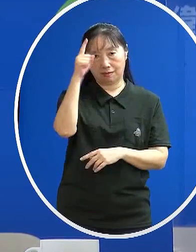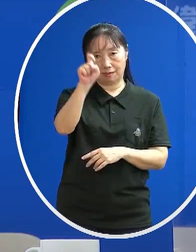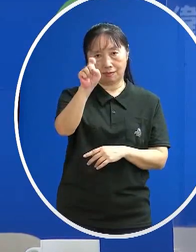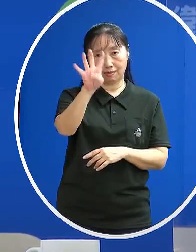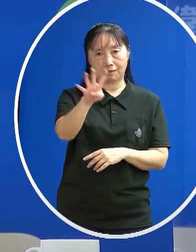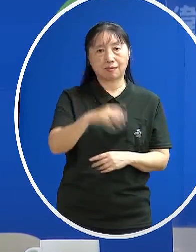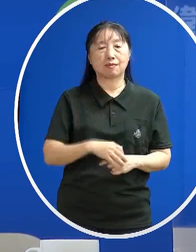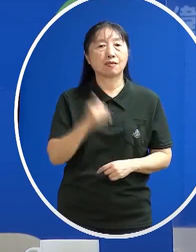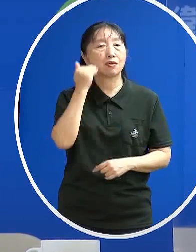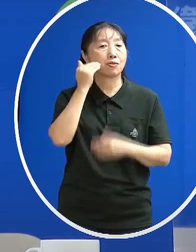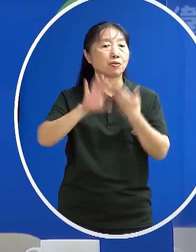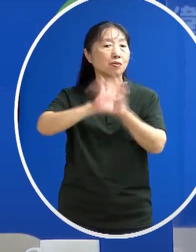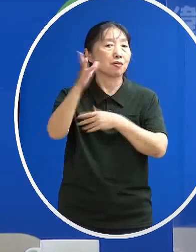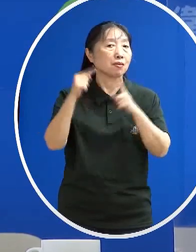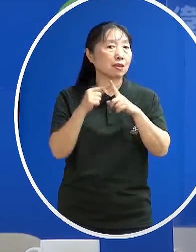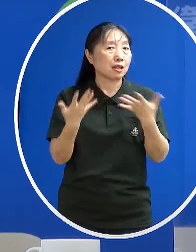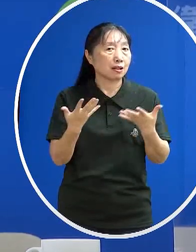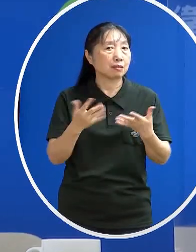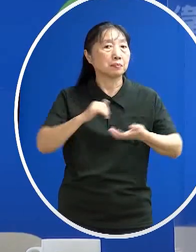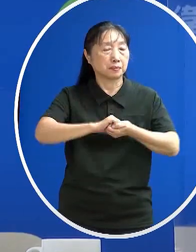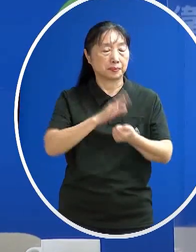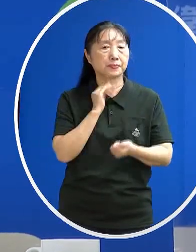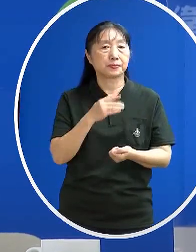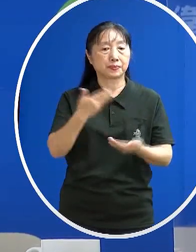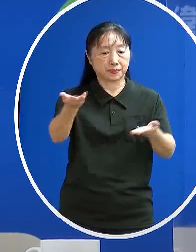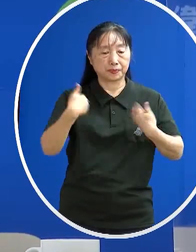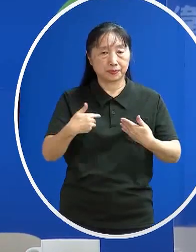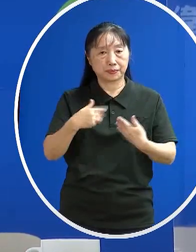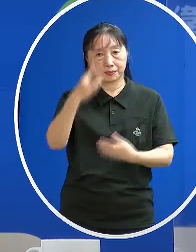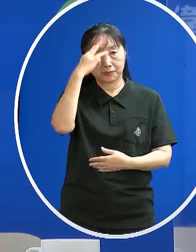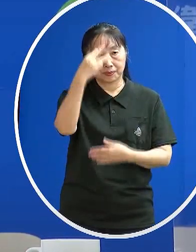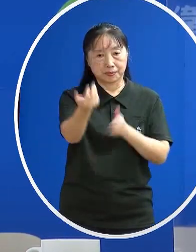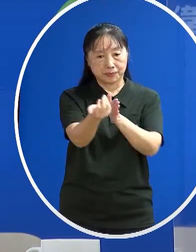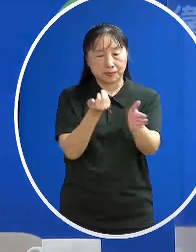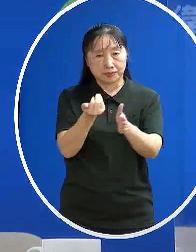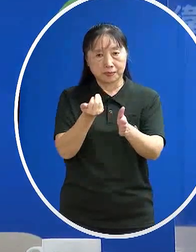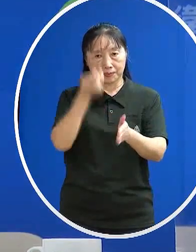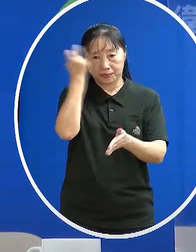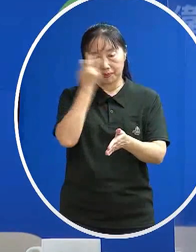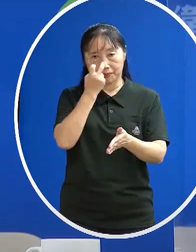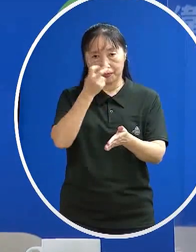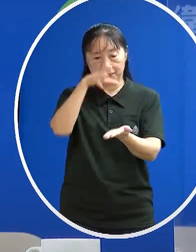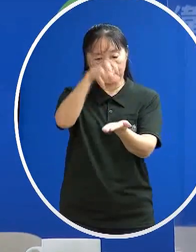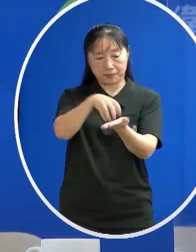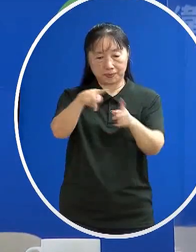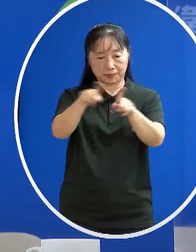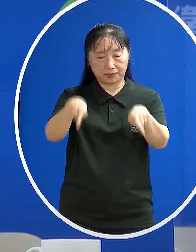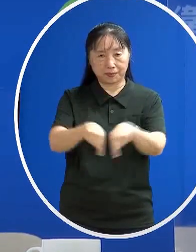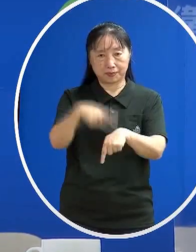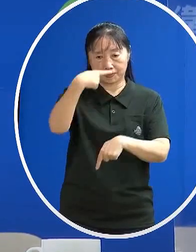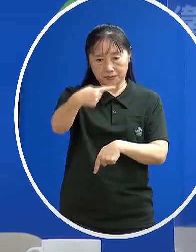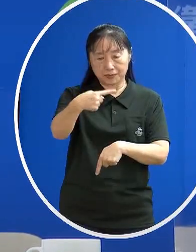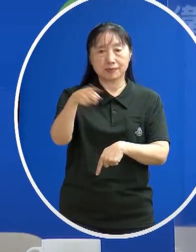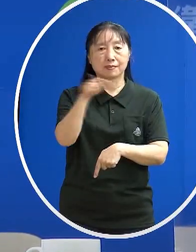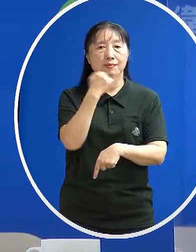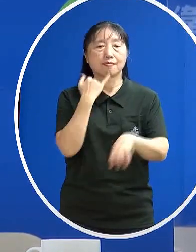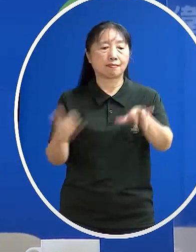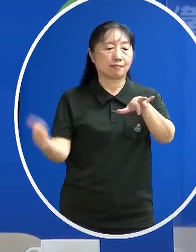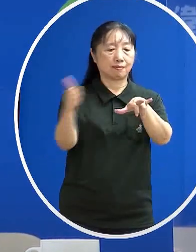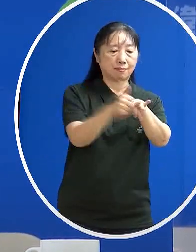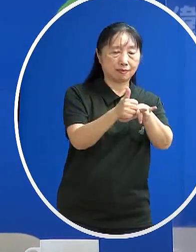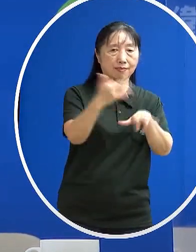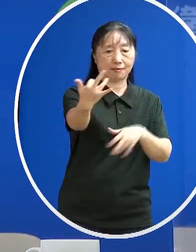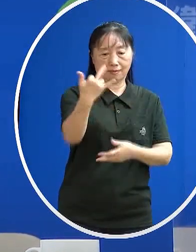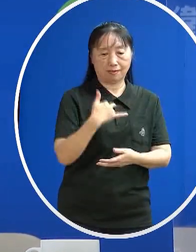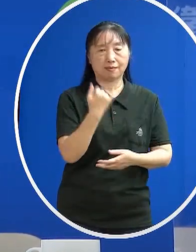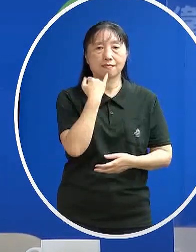国人的话，基本上要缴交3日的 PCR 的阴性，那才能够上机，那到台湾